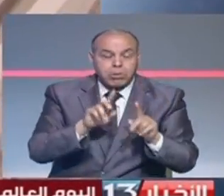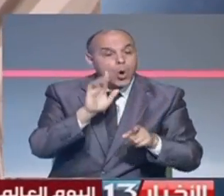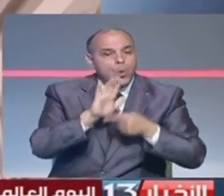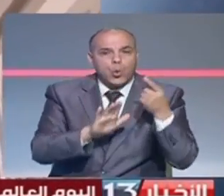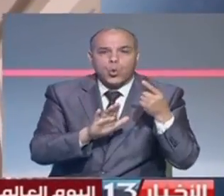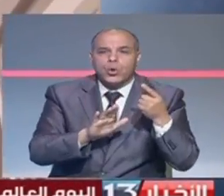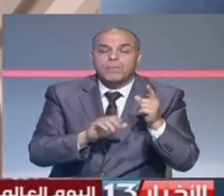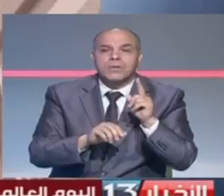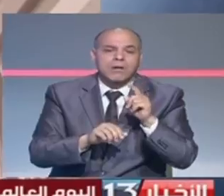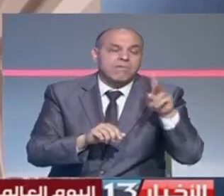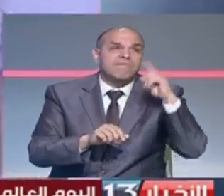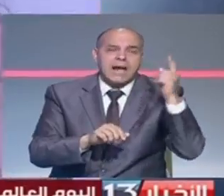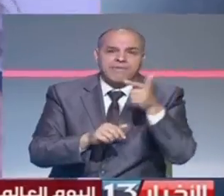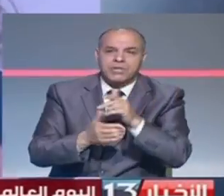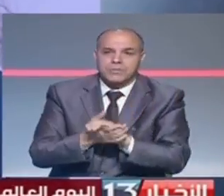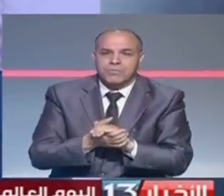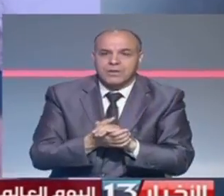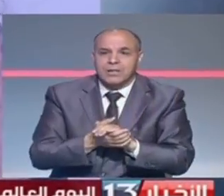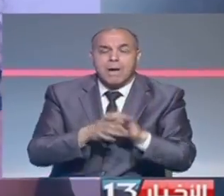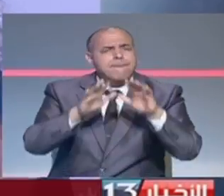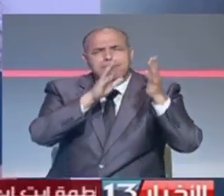بال واحده في العالم